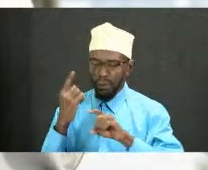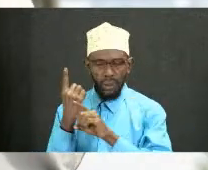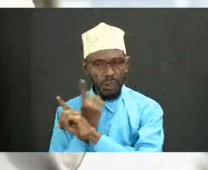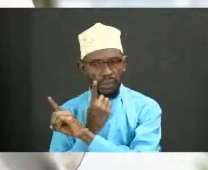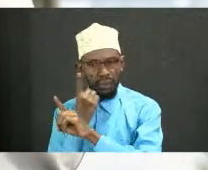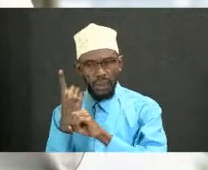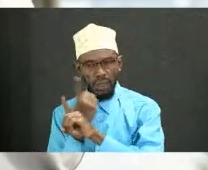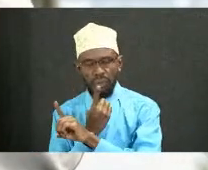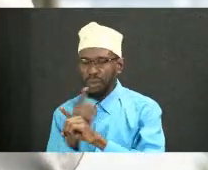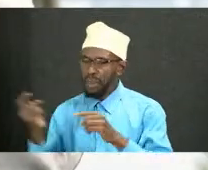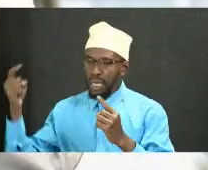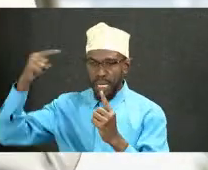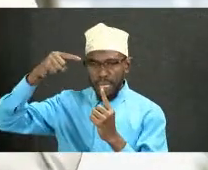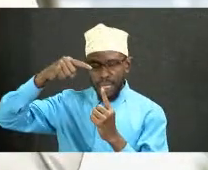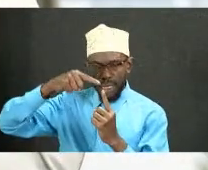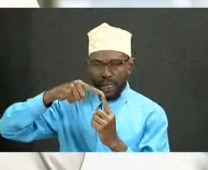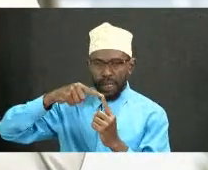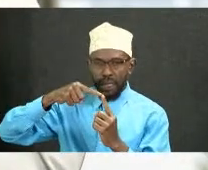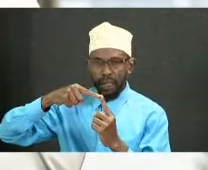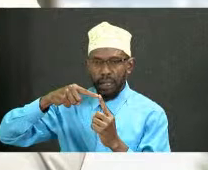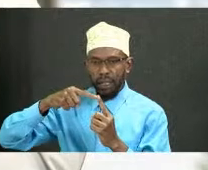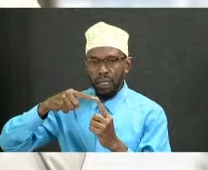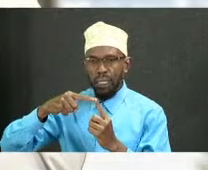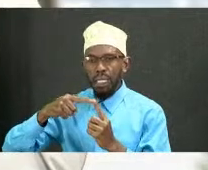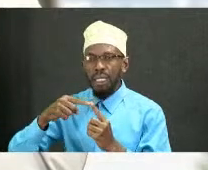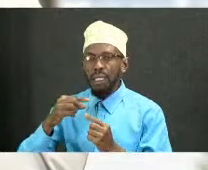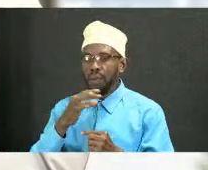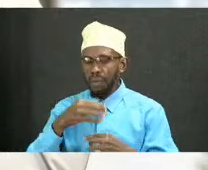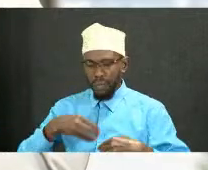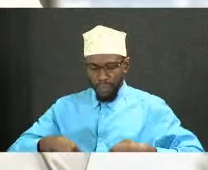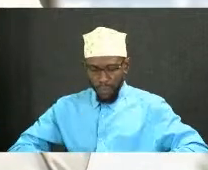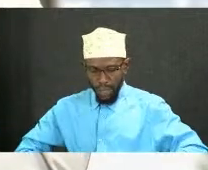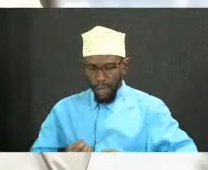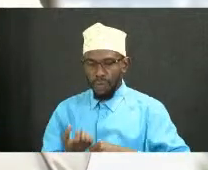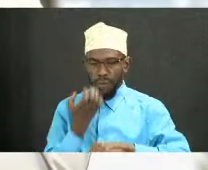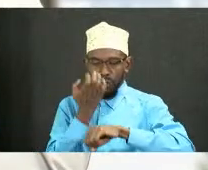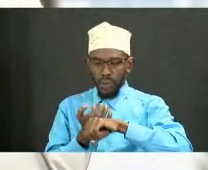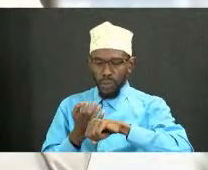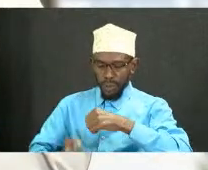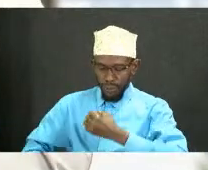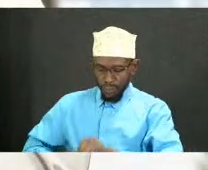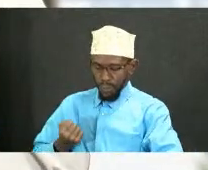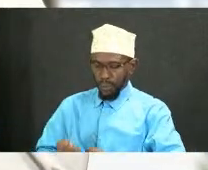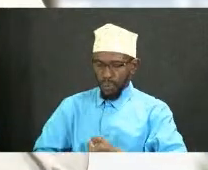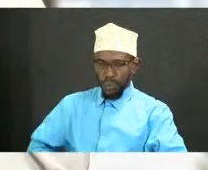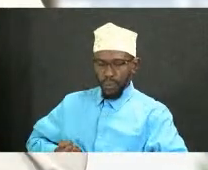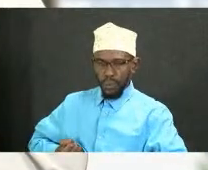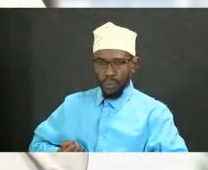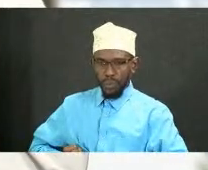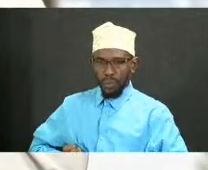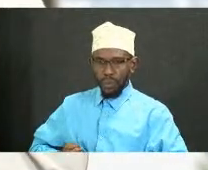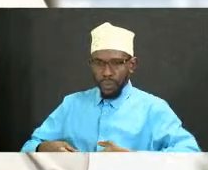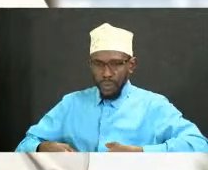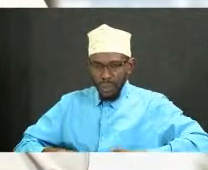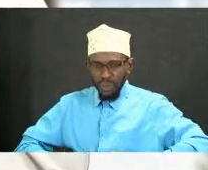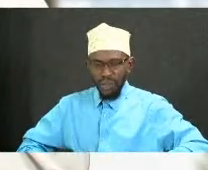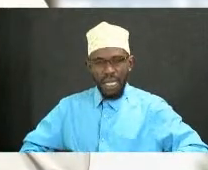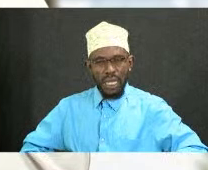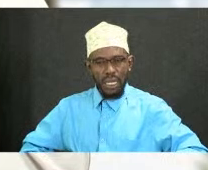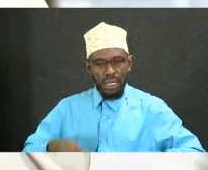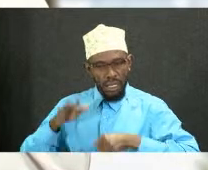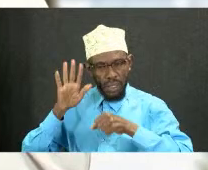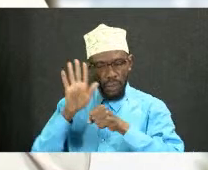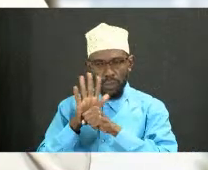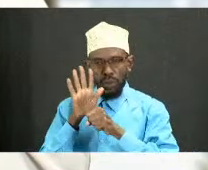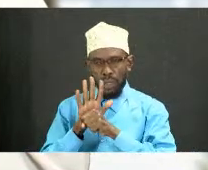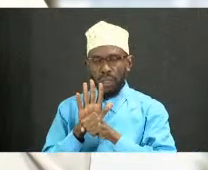mbalimbali mpaka akawa ni mwenye kufunga jiwe katika tumbo lake ili yani apunguze makali ya